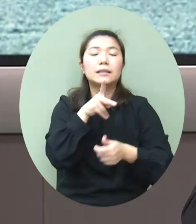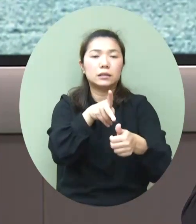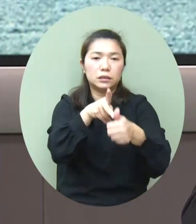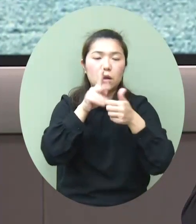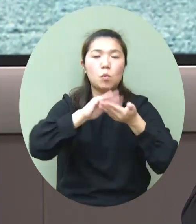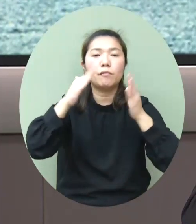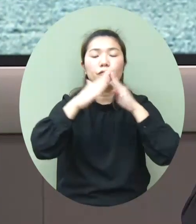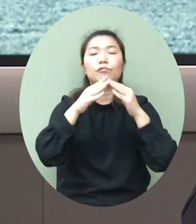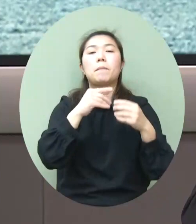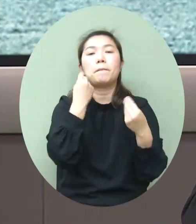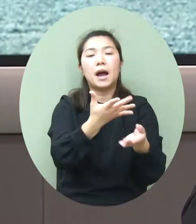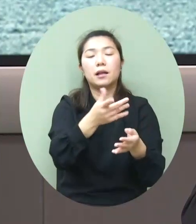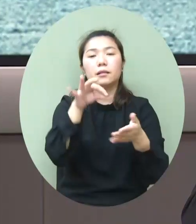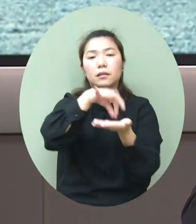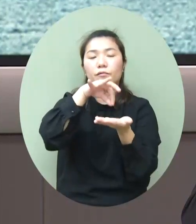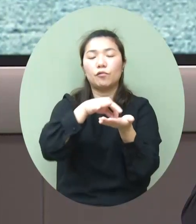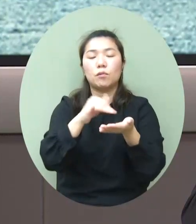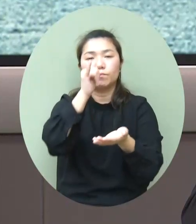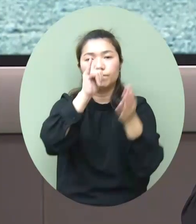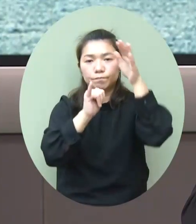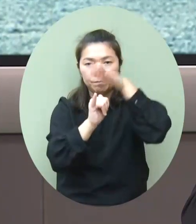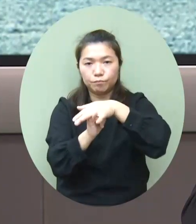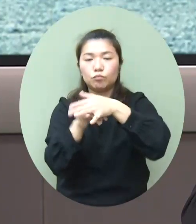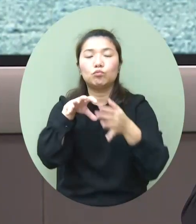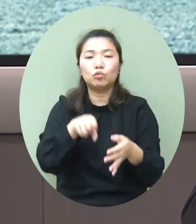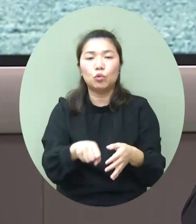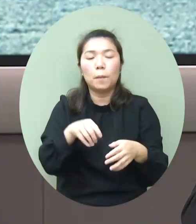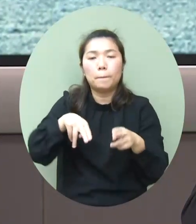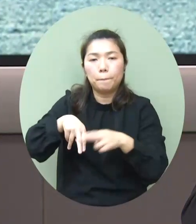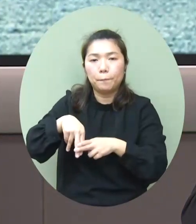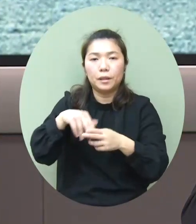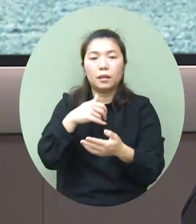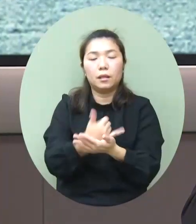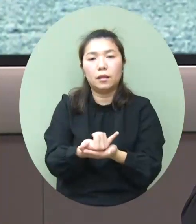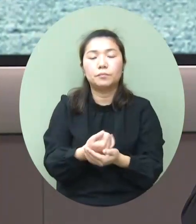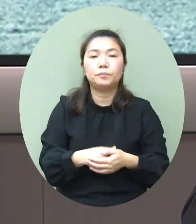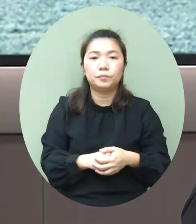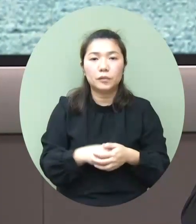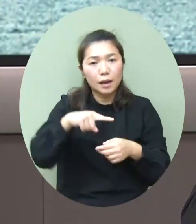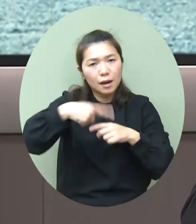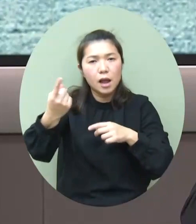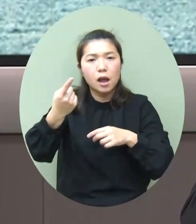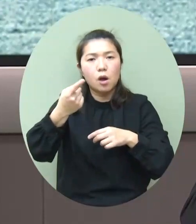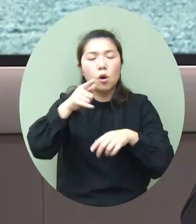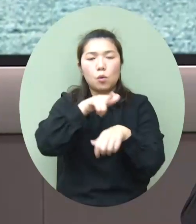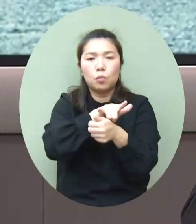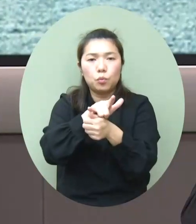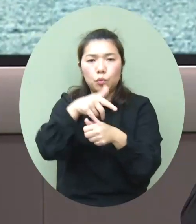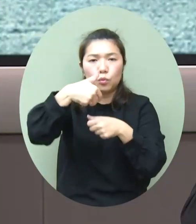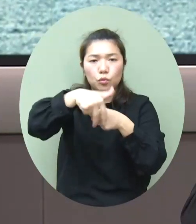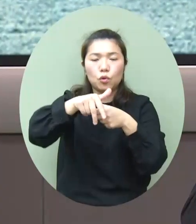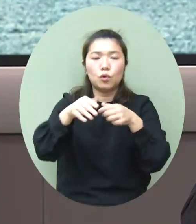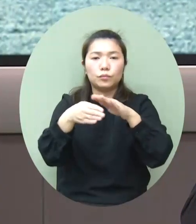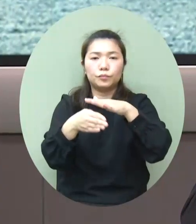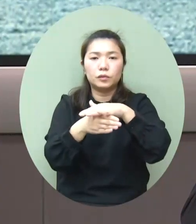署，还有呢，有其他的院舍也可以借出一些位置给卫生